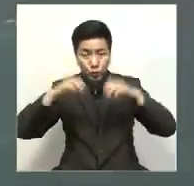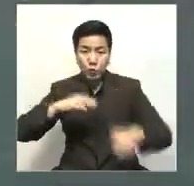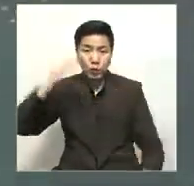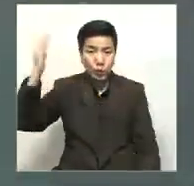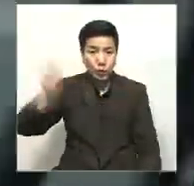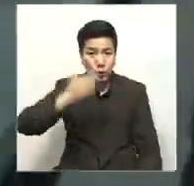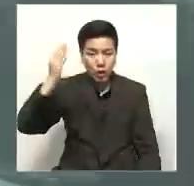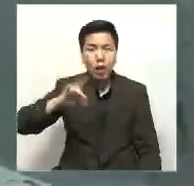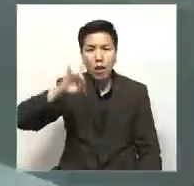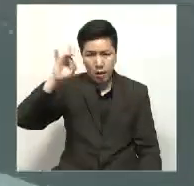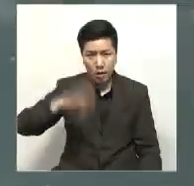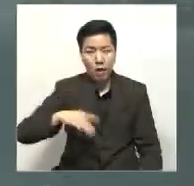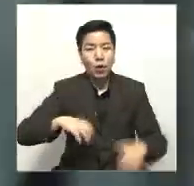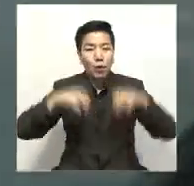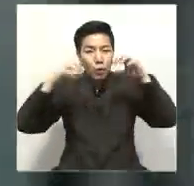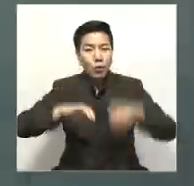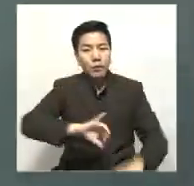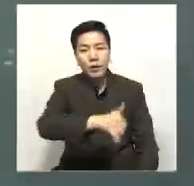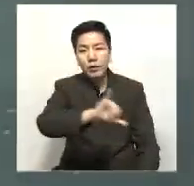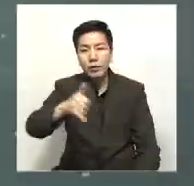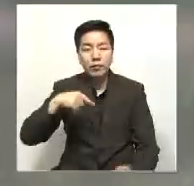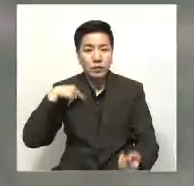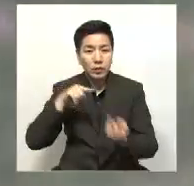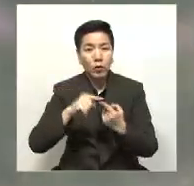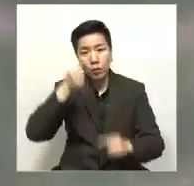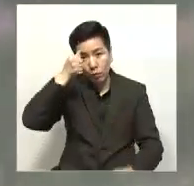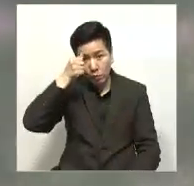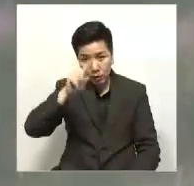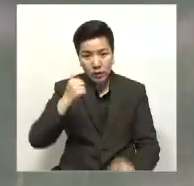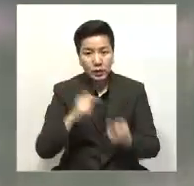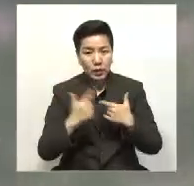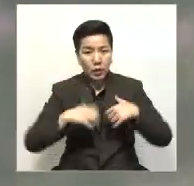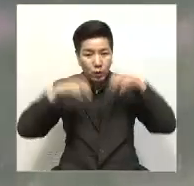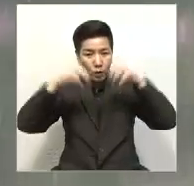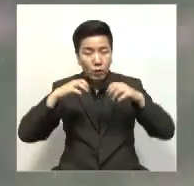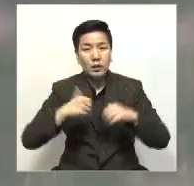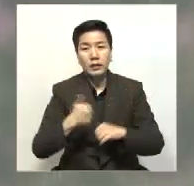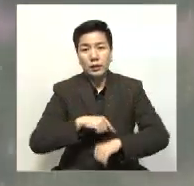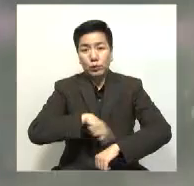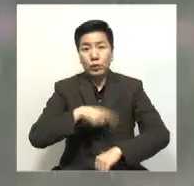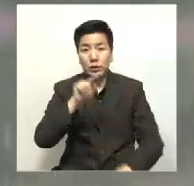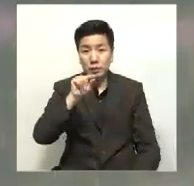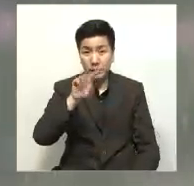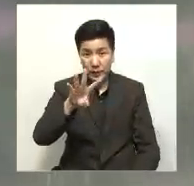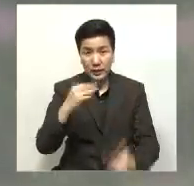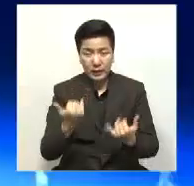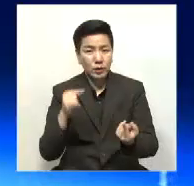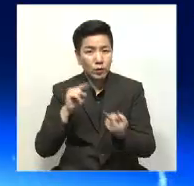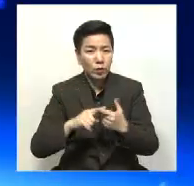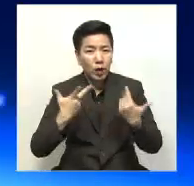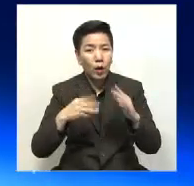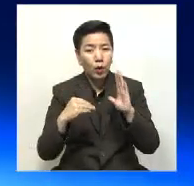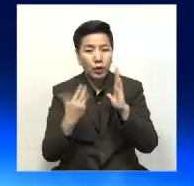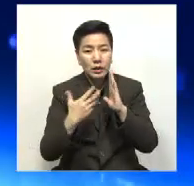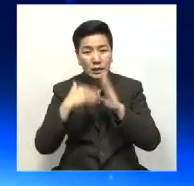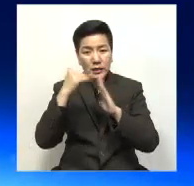ลมกระโชกแรงกับมีฝนตกหนักบางแห่งต่อเนื่องไปอีก1วันซึ่งปริมาณฝนในรอบ24ชั่วโมงที่ผ่านมา